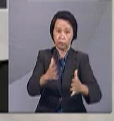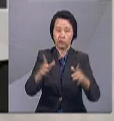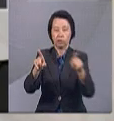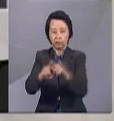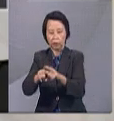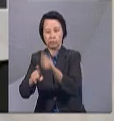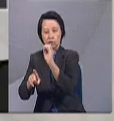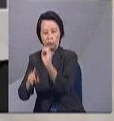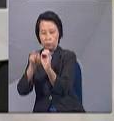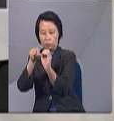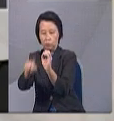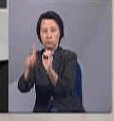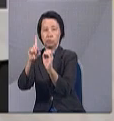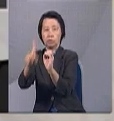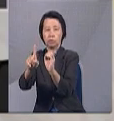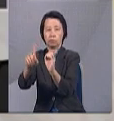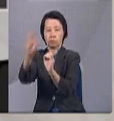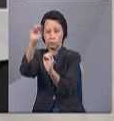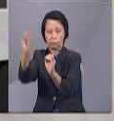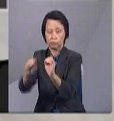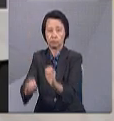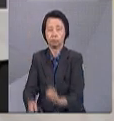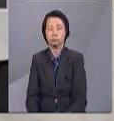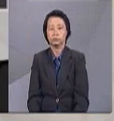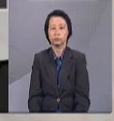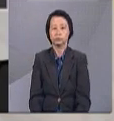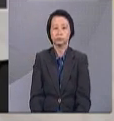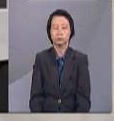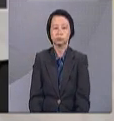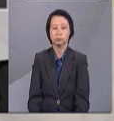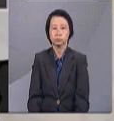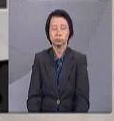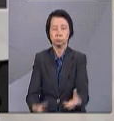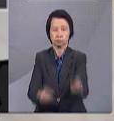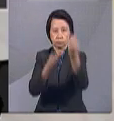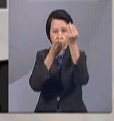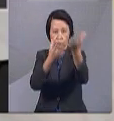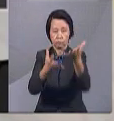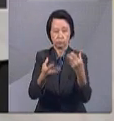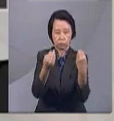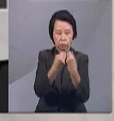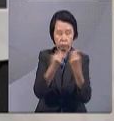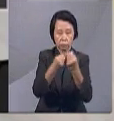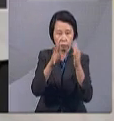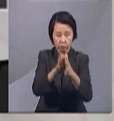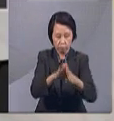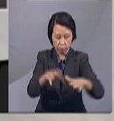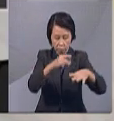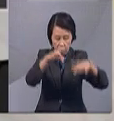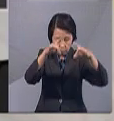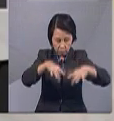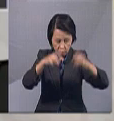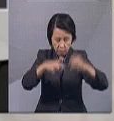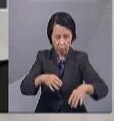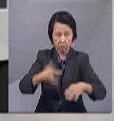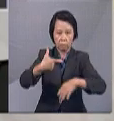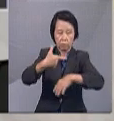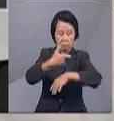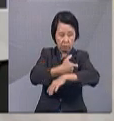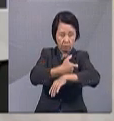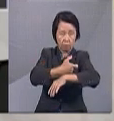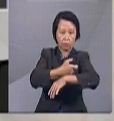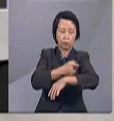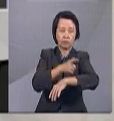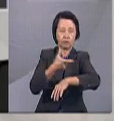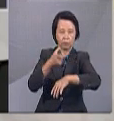kosong populer Han 100 dimaklumkan jumlah sampel dan ujian repites Kinanti jetakan